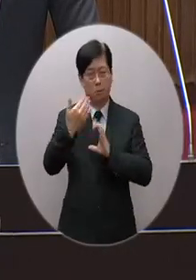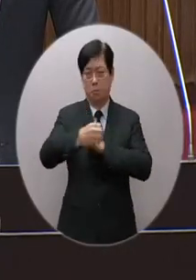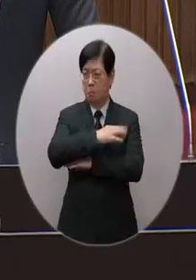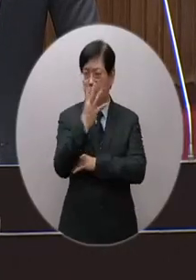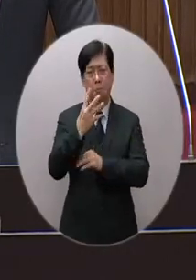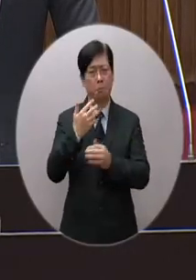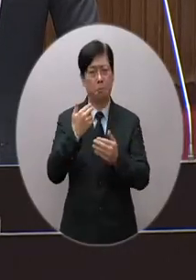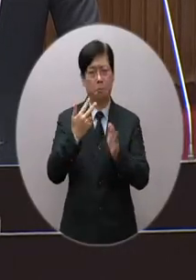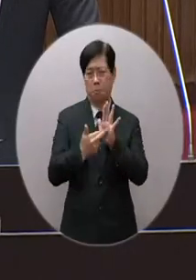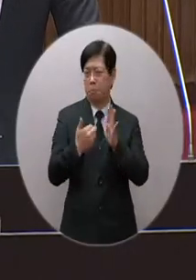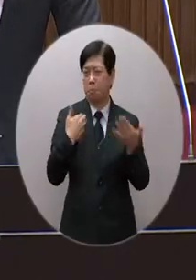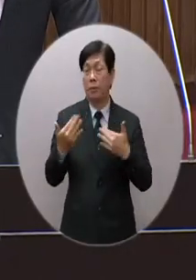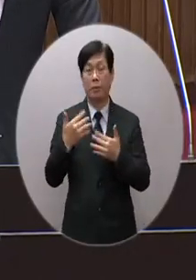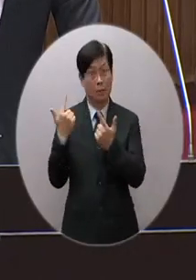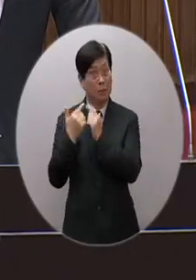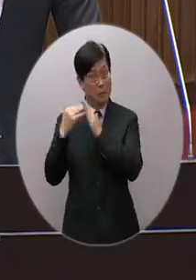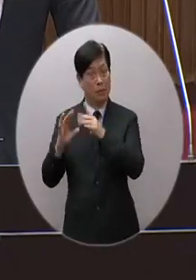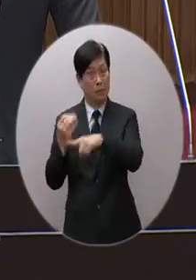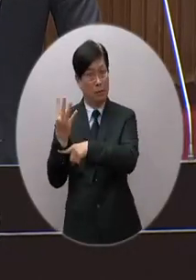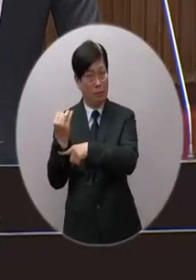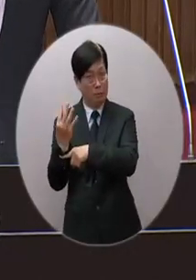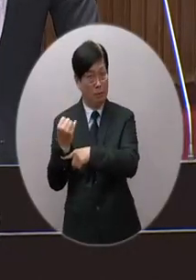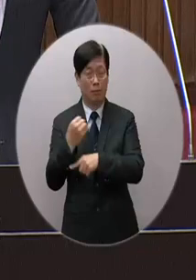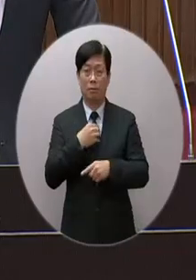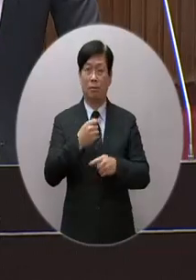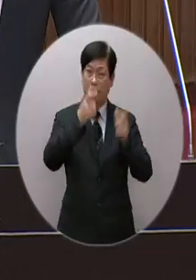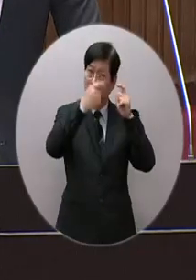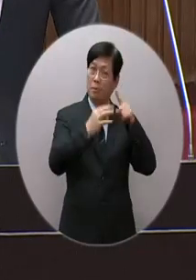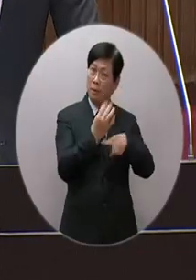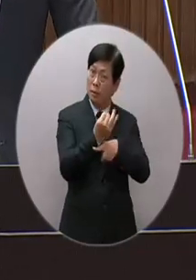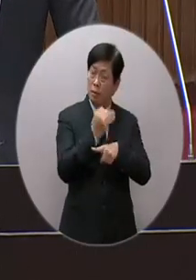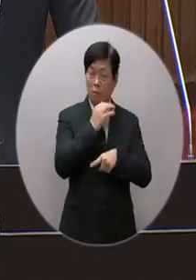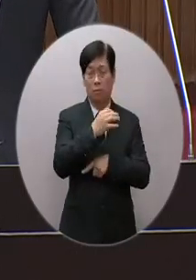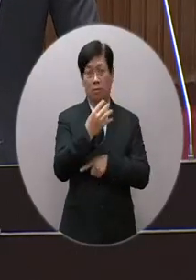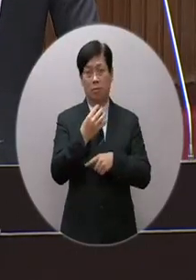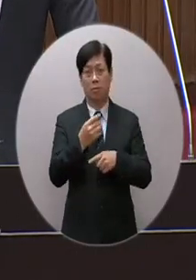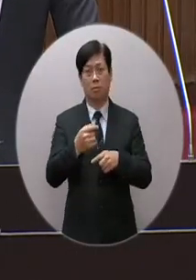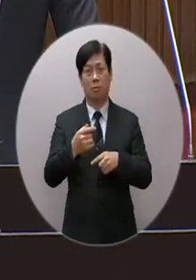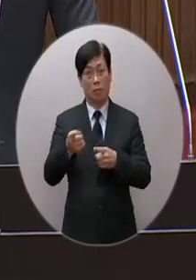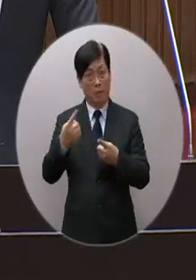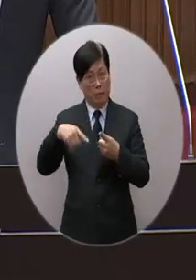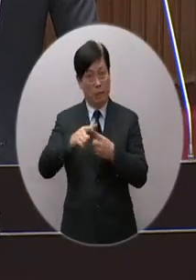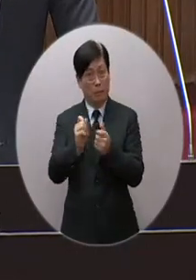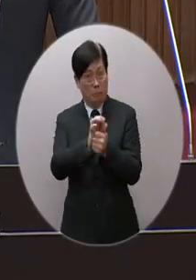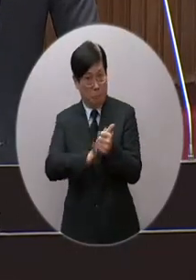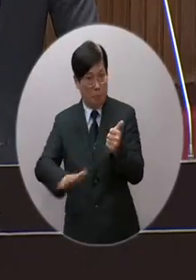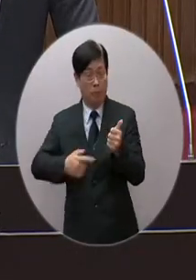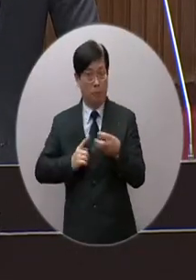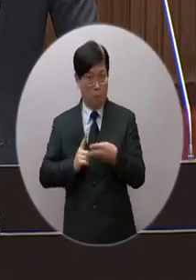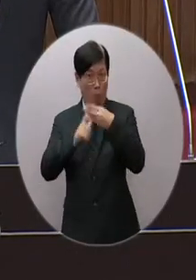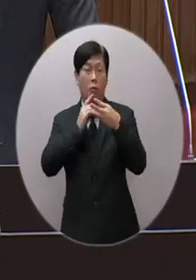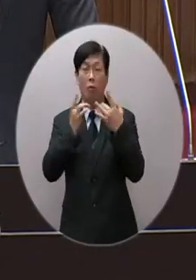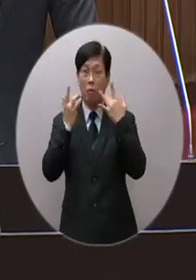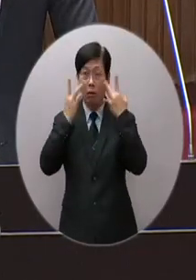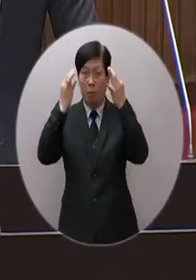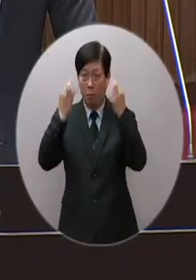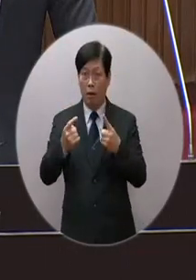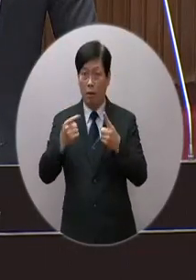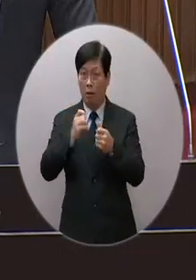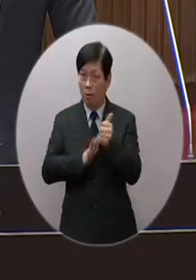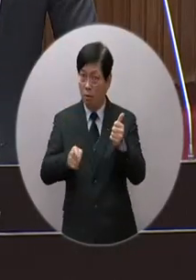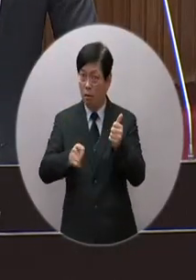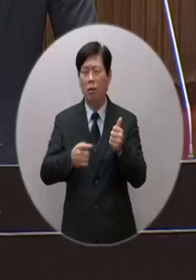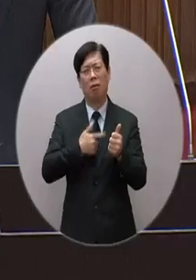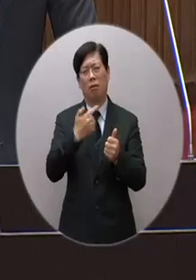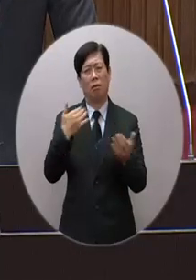清楚的，吼。你讲北市占几趴，啊高雄占几趴，台占几趴，伊是不是影响关键的最主要菜价一个中心？这